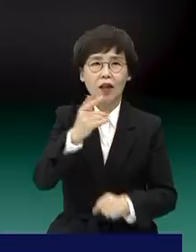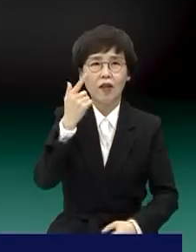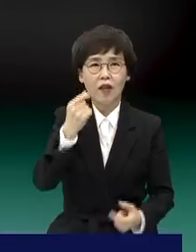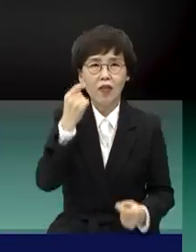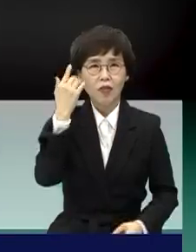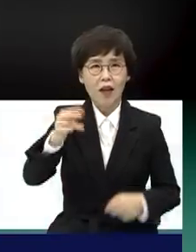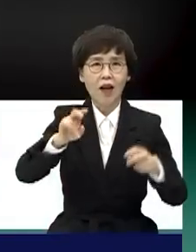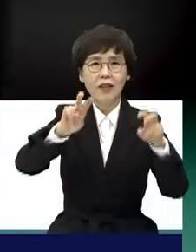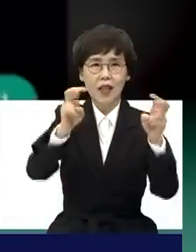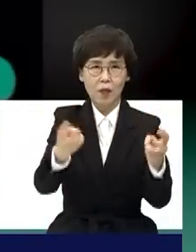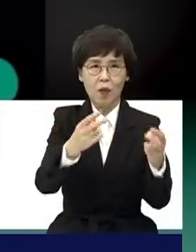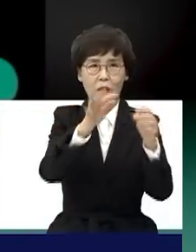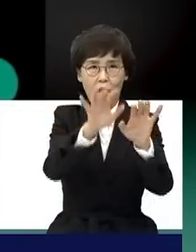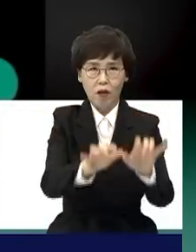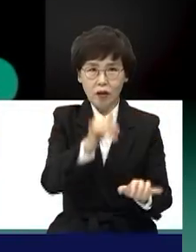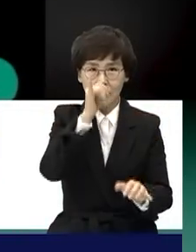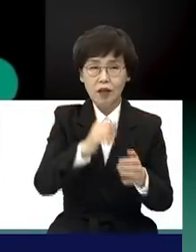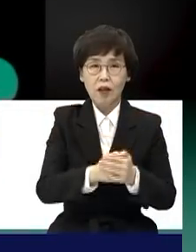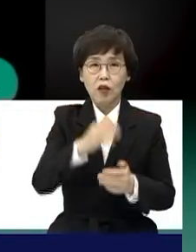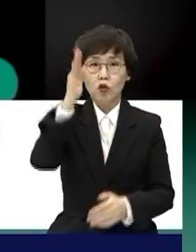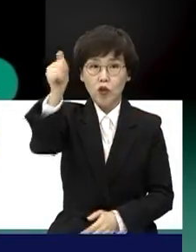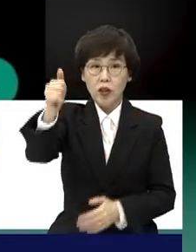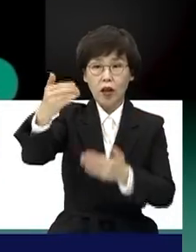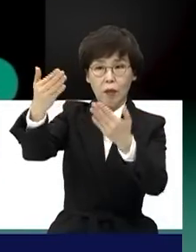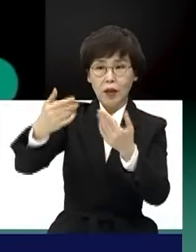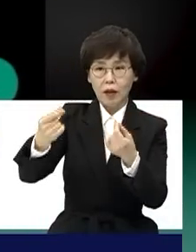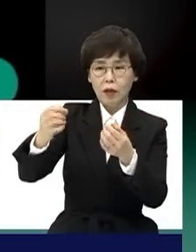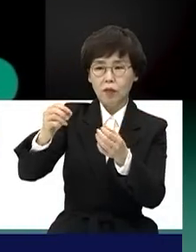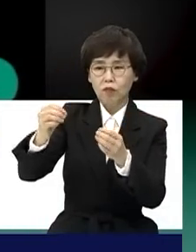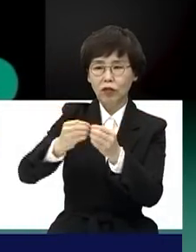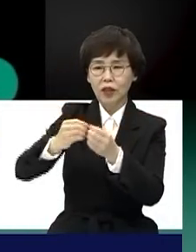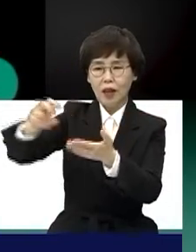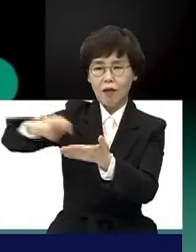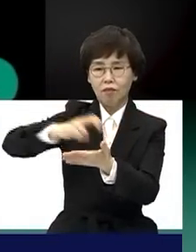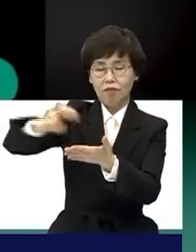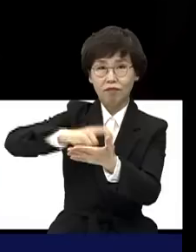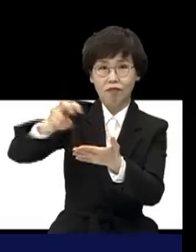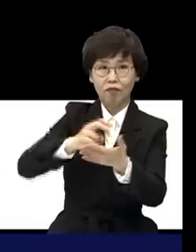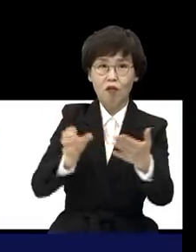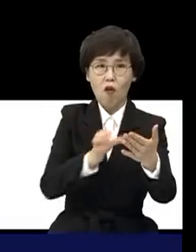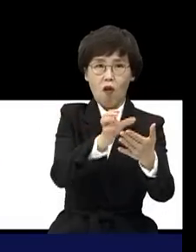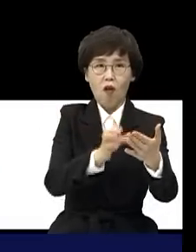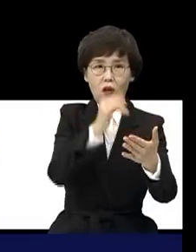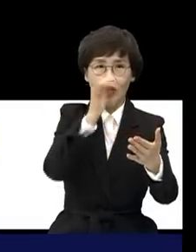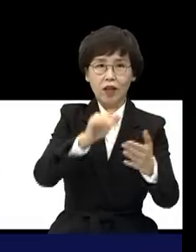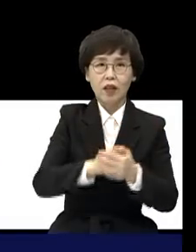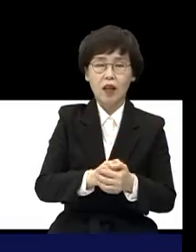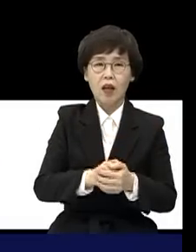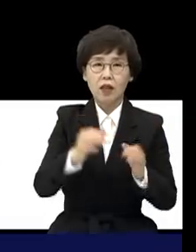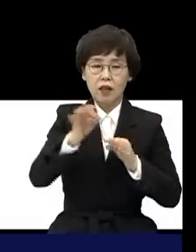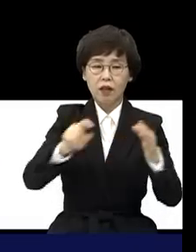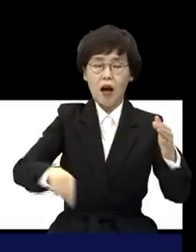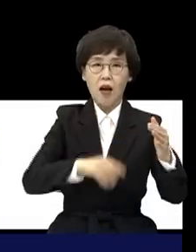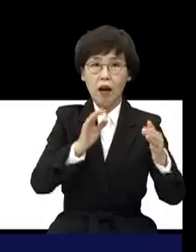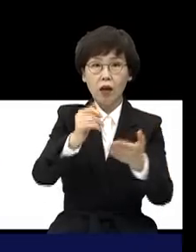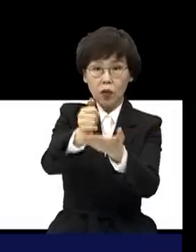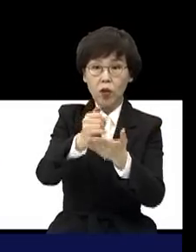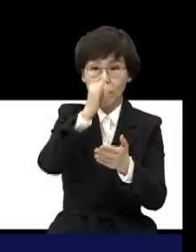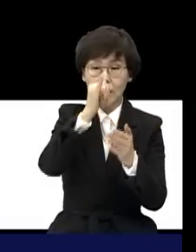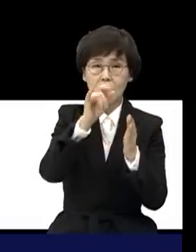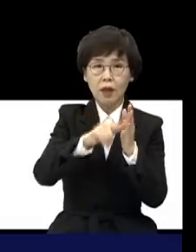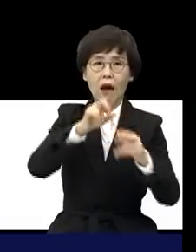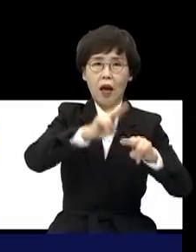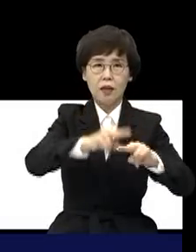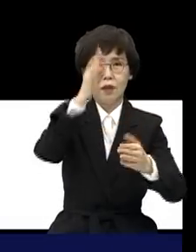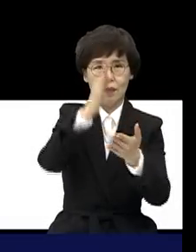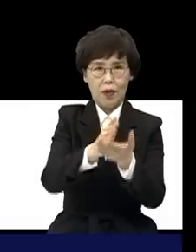올라왔습니다. 편의점 점주에게 받은 것으로 보이는 문자 메시지도 여러 장 첨부됐는데요. 매장 내 손님이 계실 땐 앉지